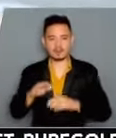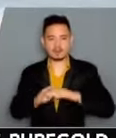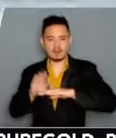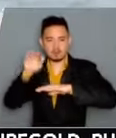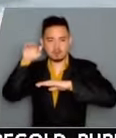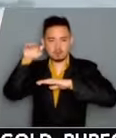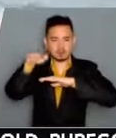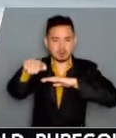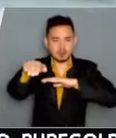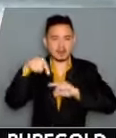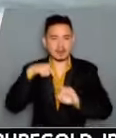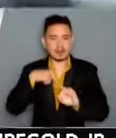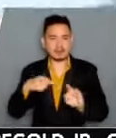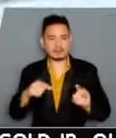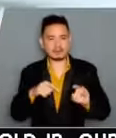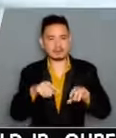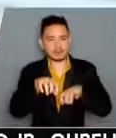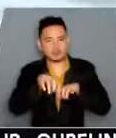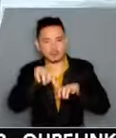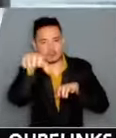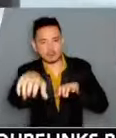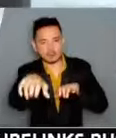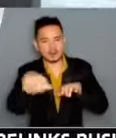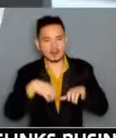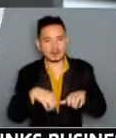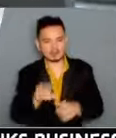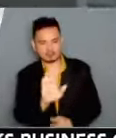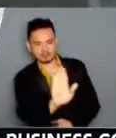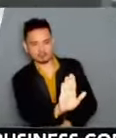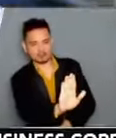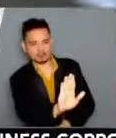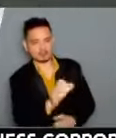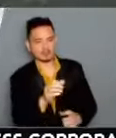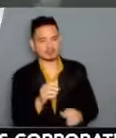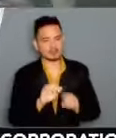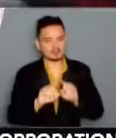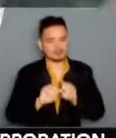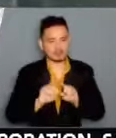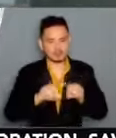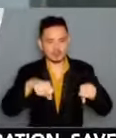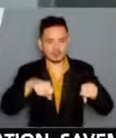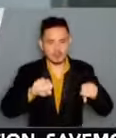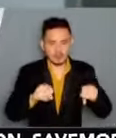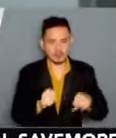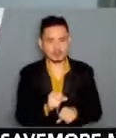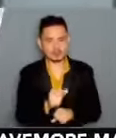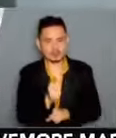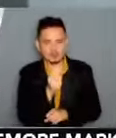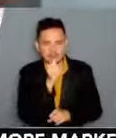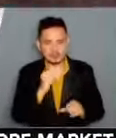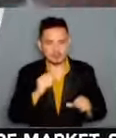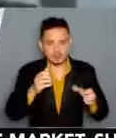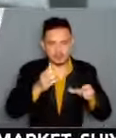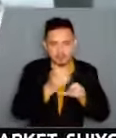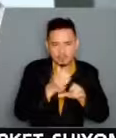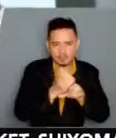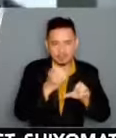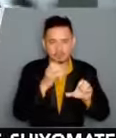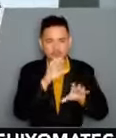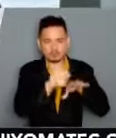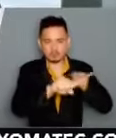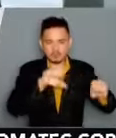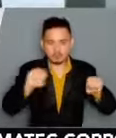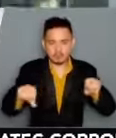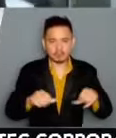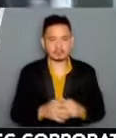etsa busway na walang pahintulot Tulad Na Lang ng ilang Motorcycle rider at pribadong motorista na nasita ngayong umaga dalawang motorsiklo na at isang